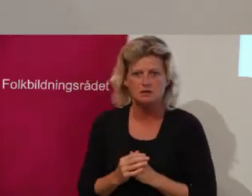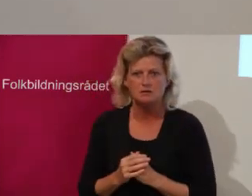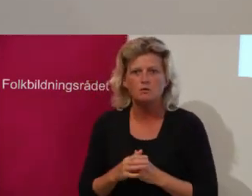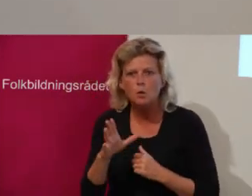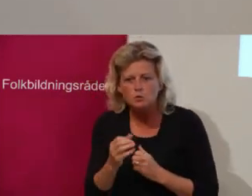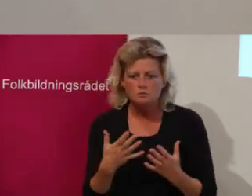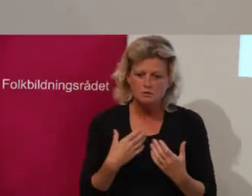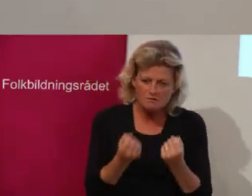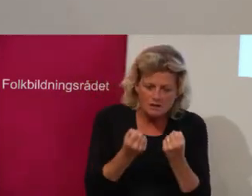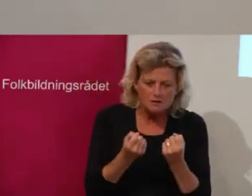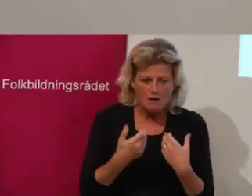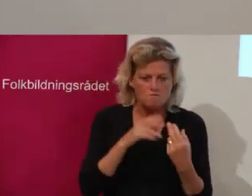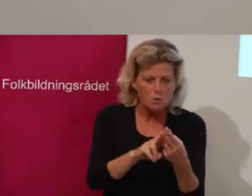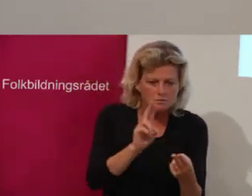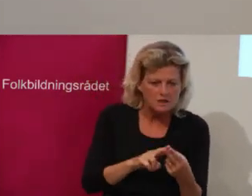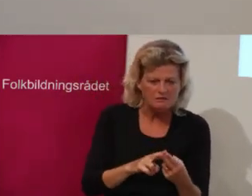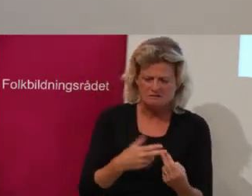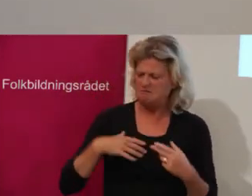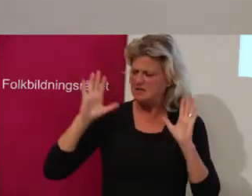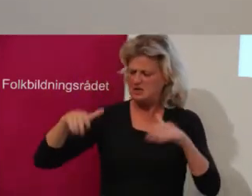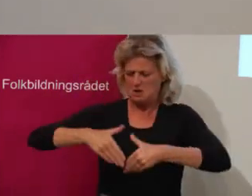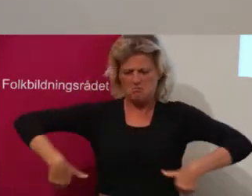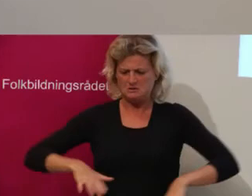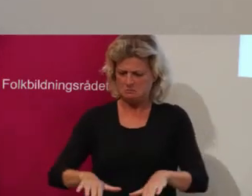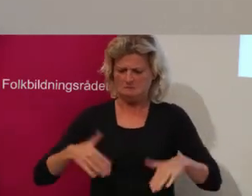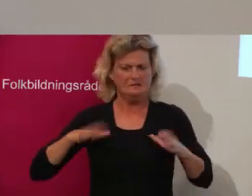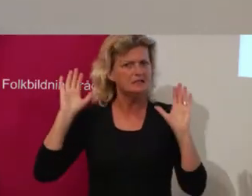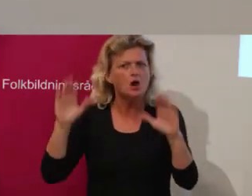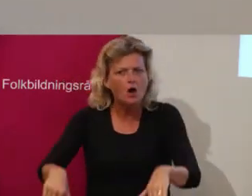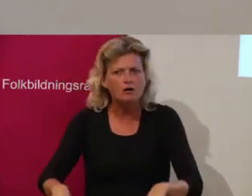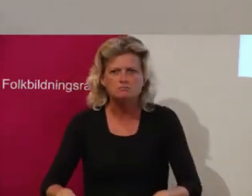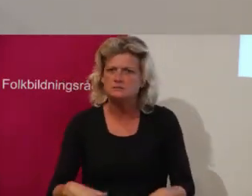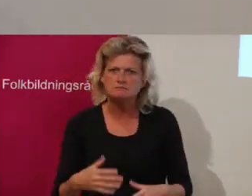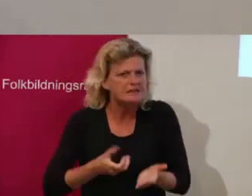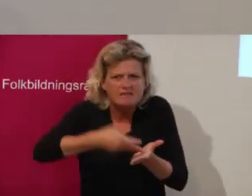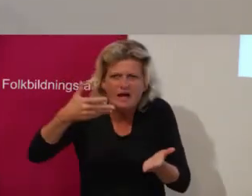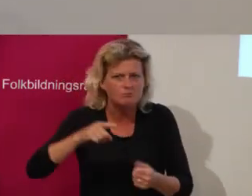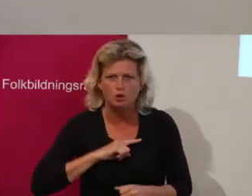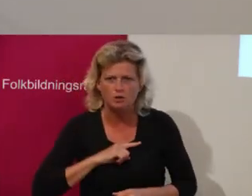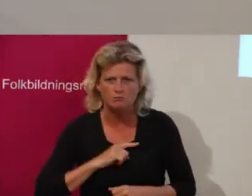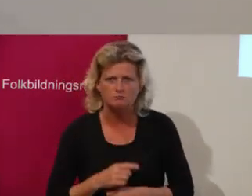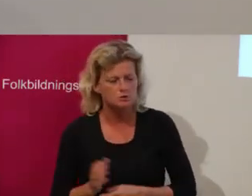dem. Inte bara tänka sig en passiv publik. Då lämnar jag över till andra att säga någonting om detta. Ja.